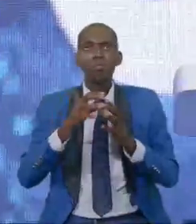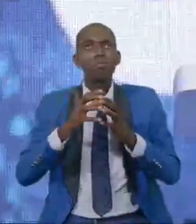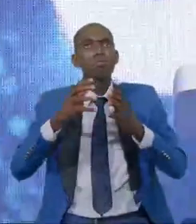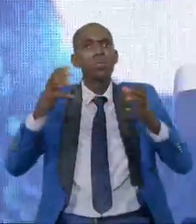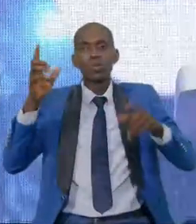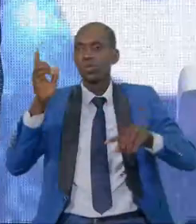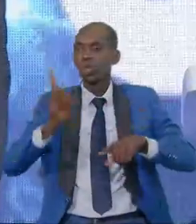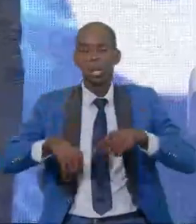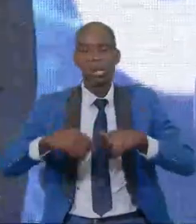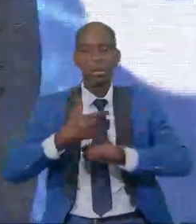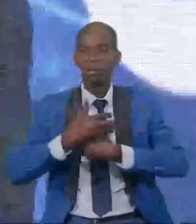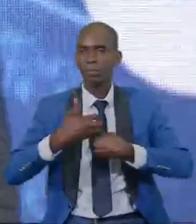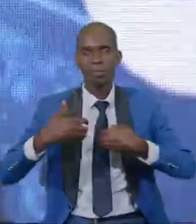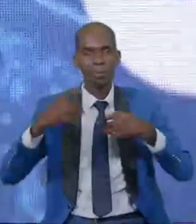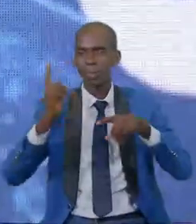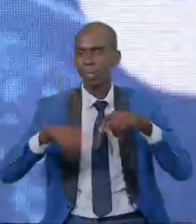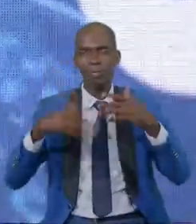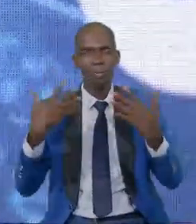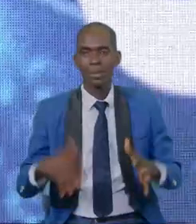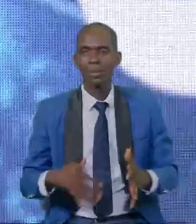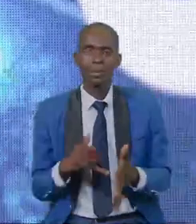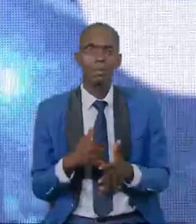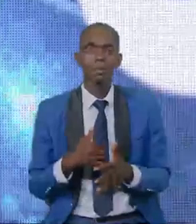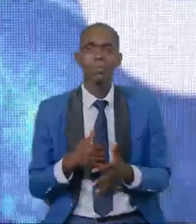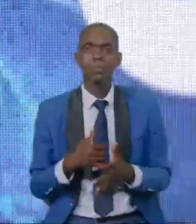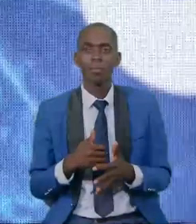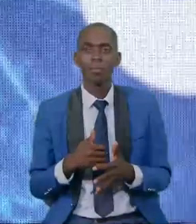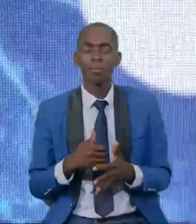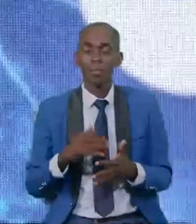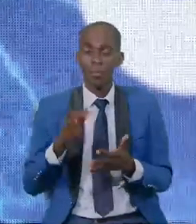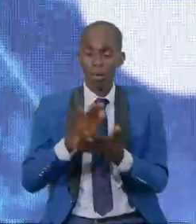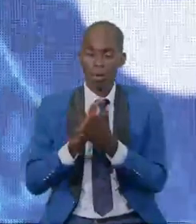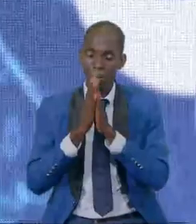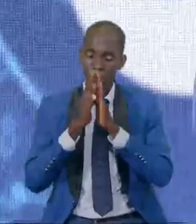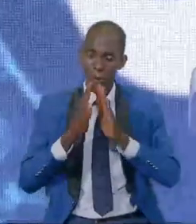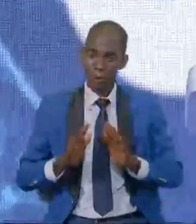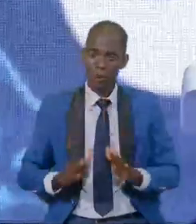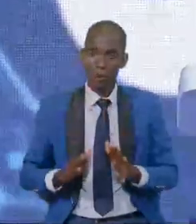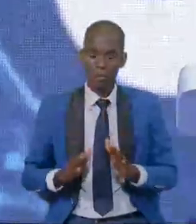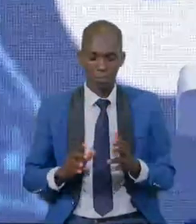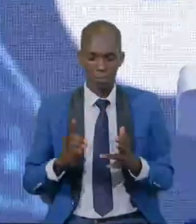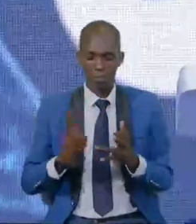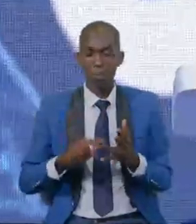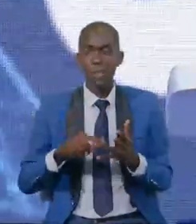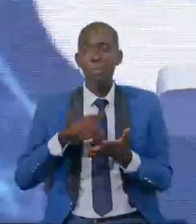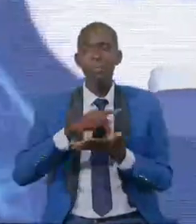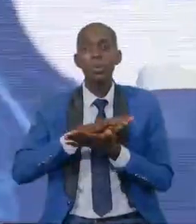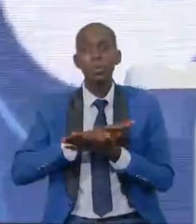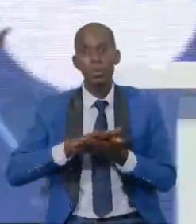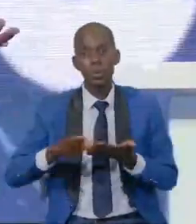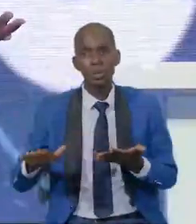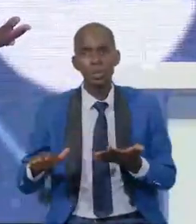Parce que la provision du prince est inépuisable. La paix, la pureté.